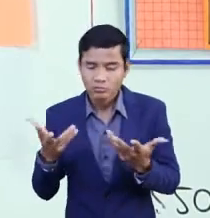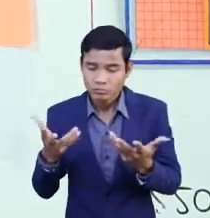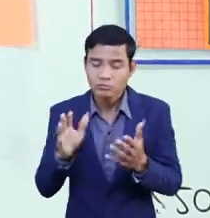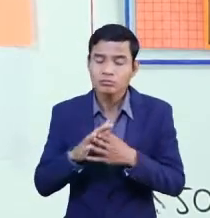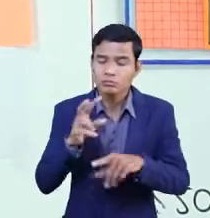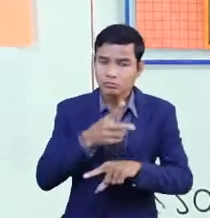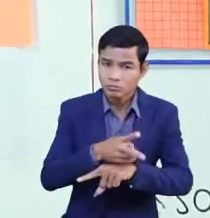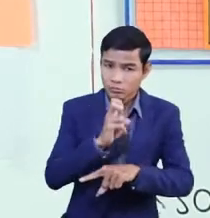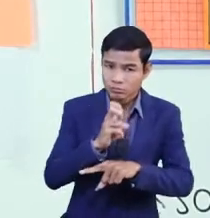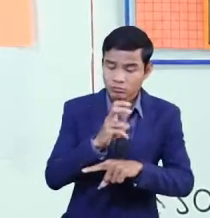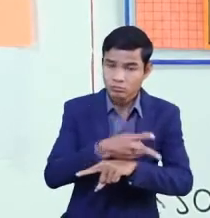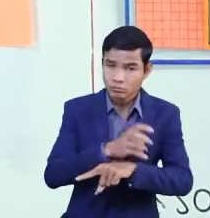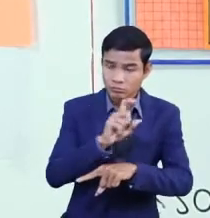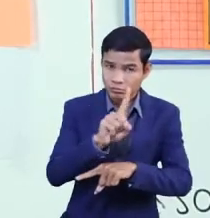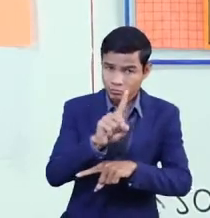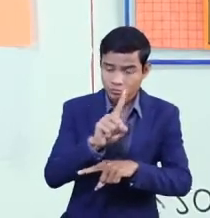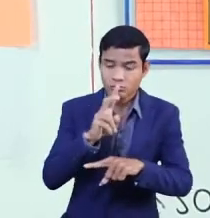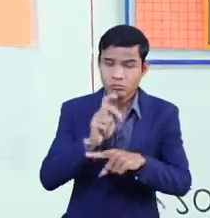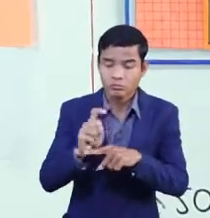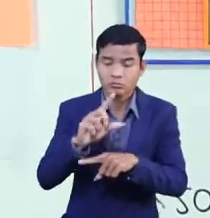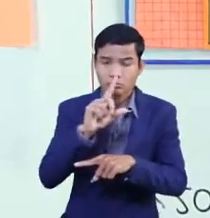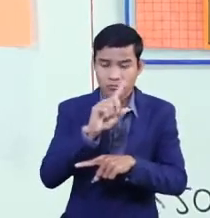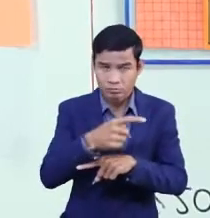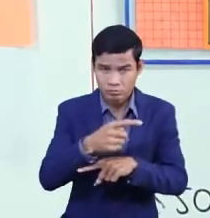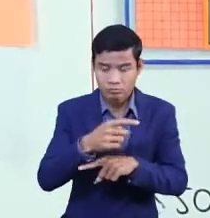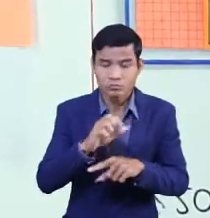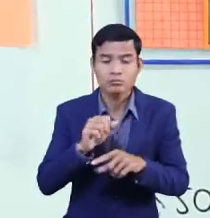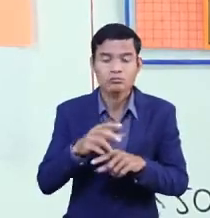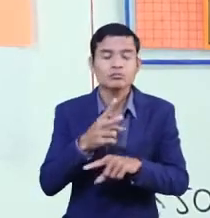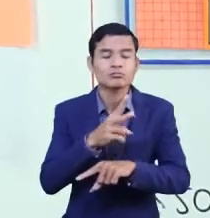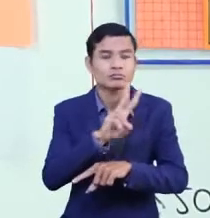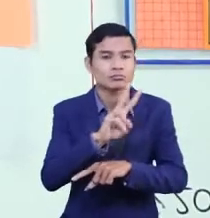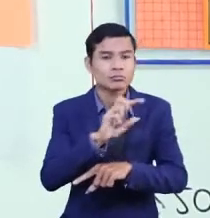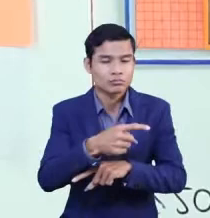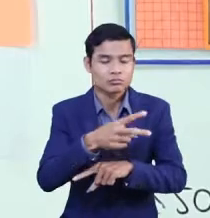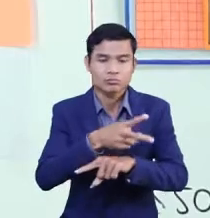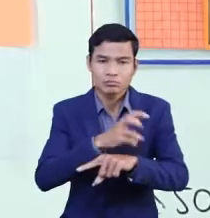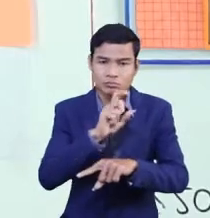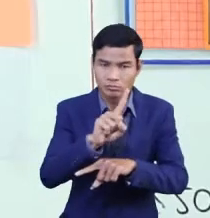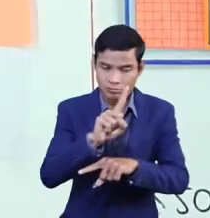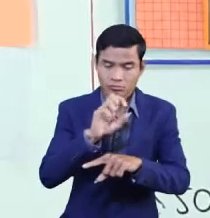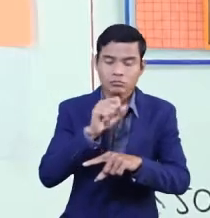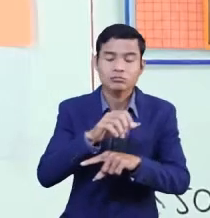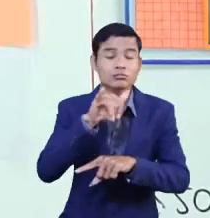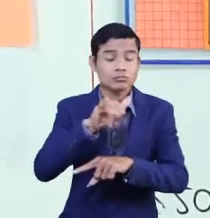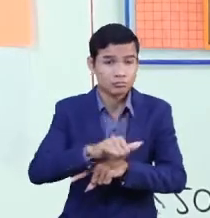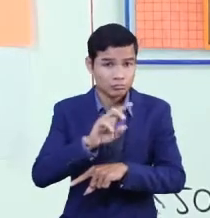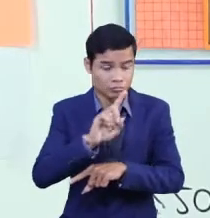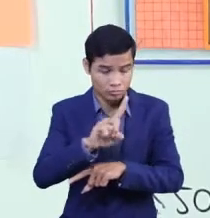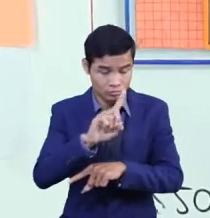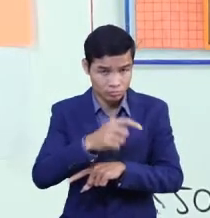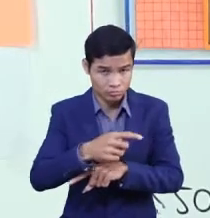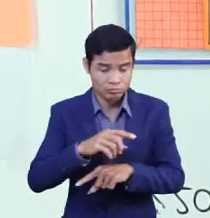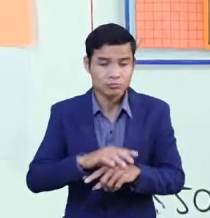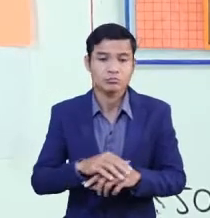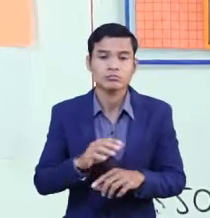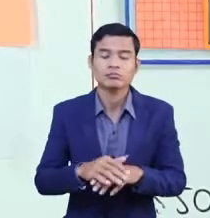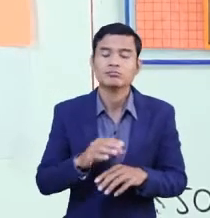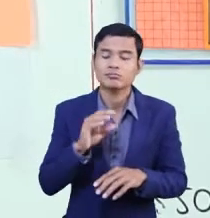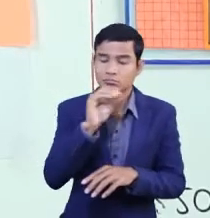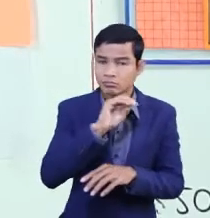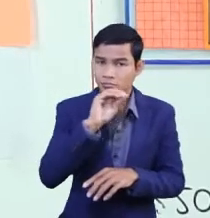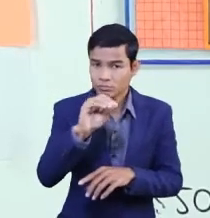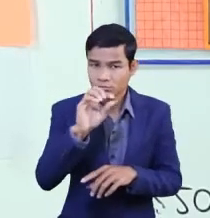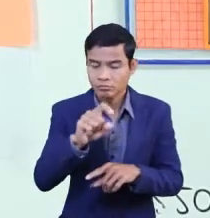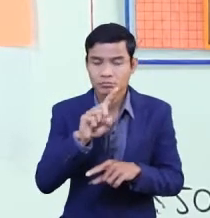ខ្ចីមួយពីខ្ទង់1000អញ្ចឹង2000ឲ្យគេខ្ចីអស់មួយនៅសល់1 1000ចាហើយយើងបានចា